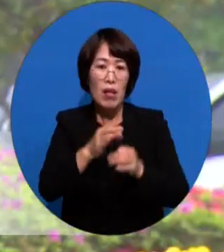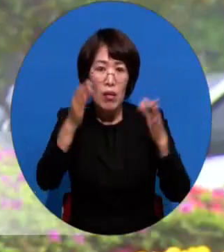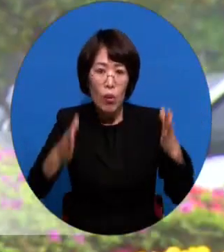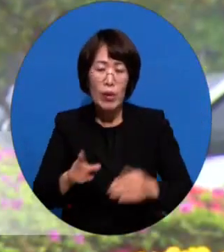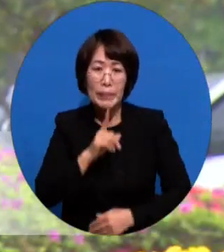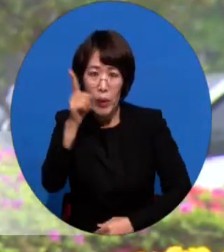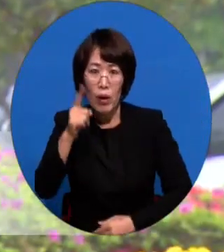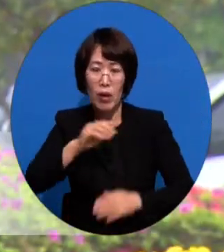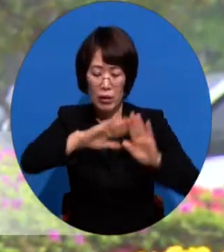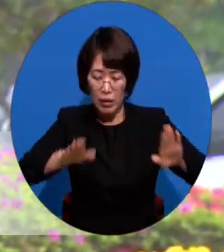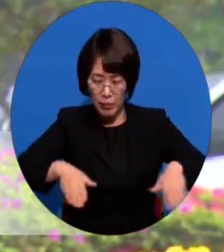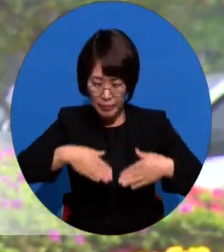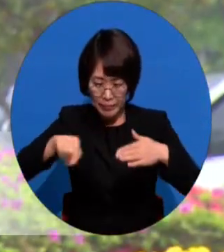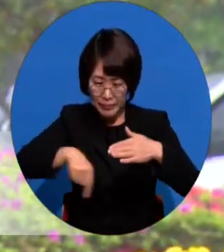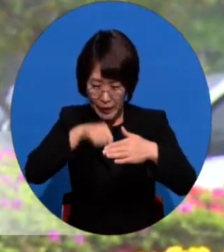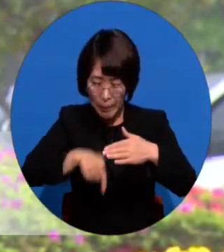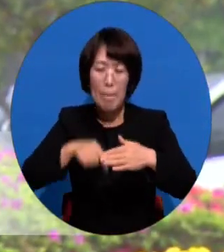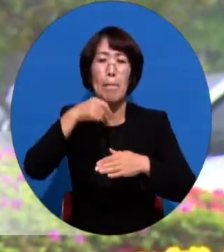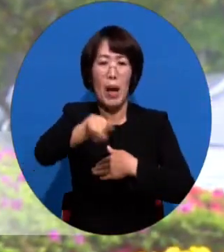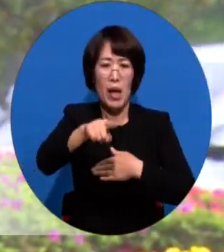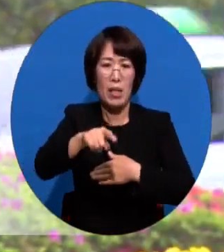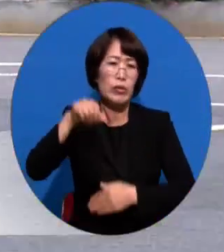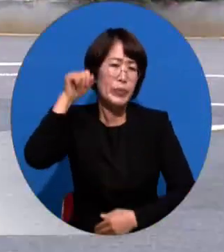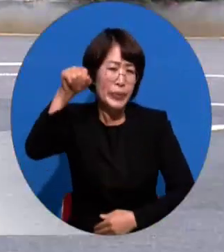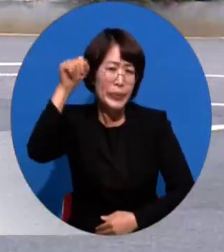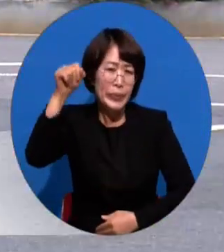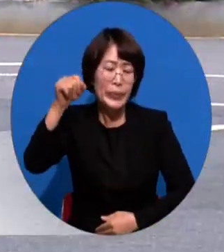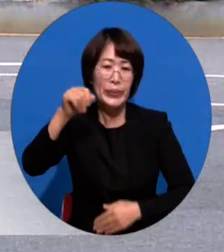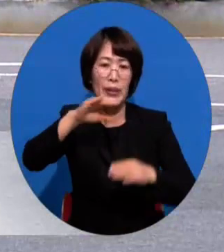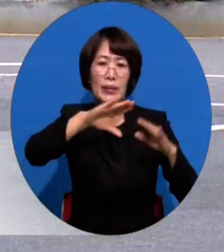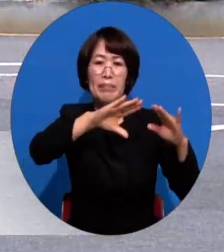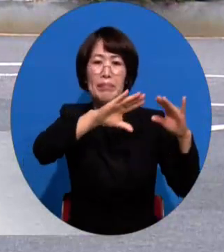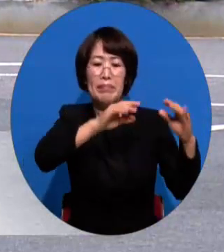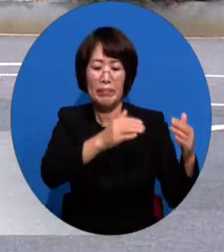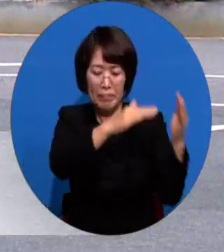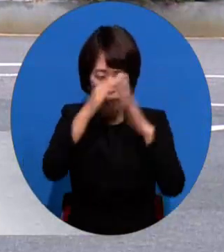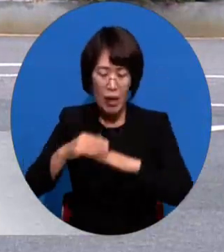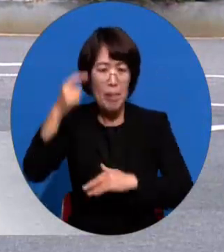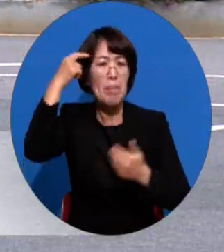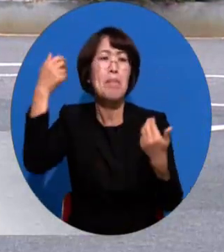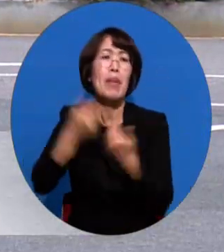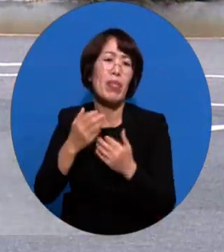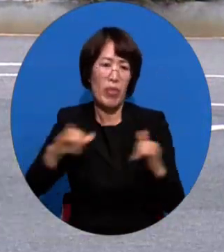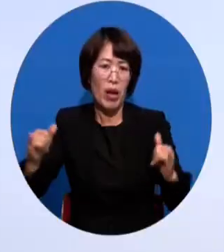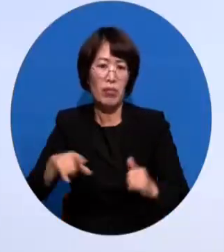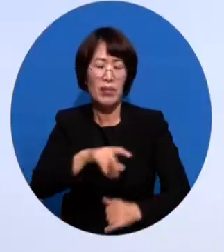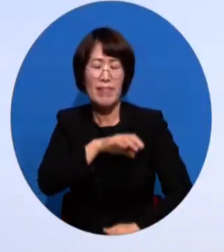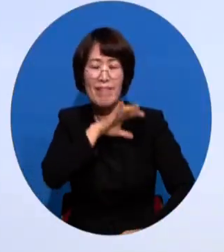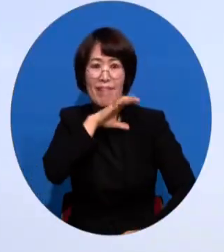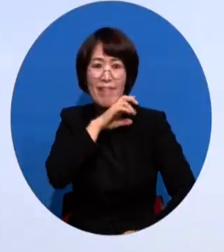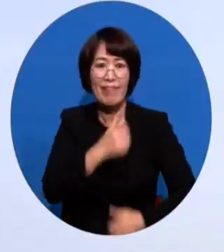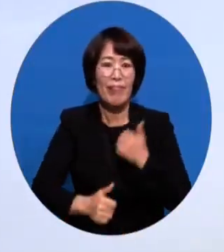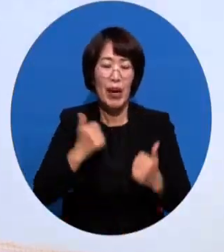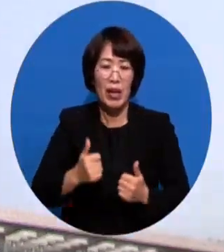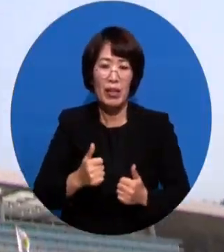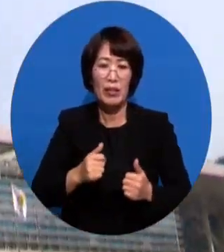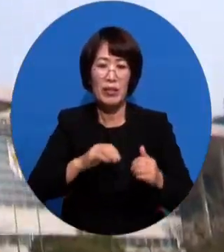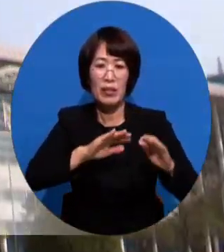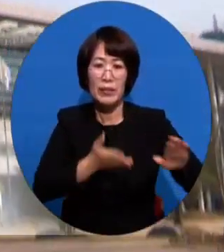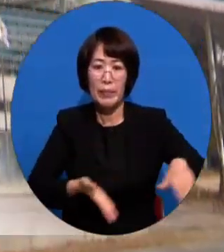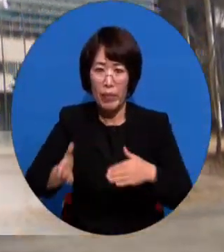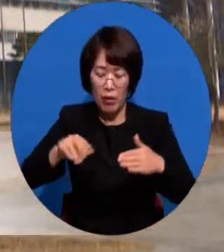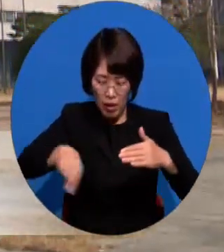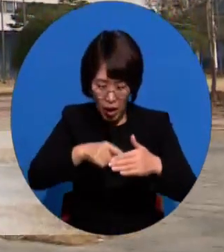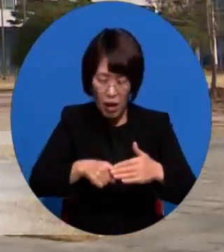하고 전남도청 밖에서 집회를 이어온 군공항 무안 이전 반대 측 주민들은 반발하고 있습니다. 청사 내부에서는